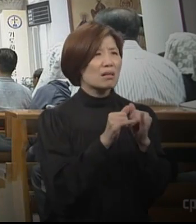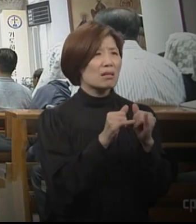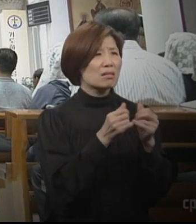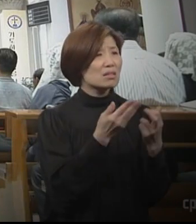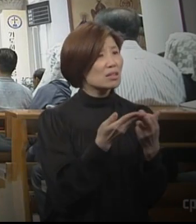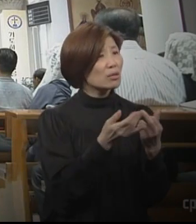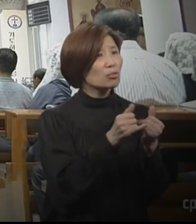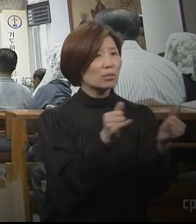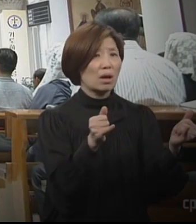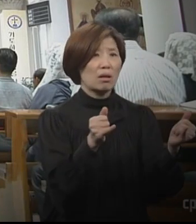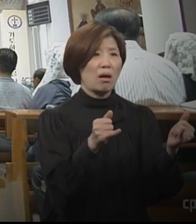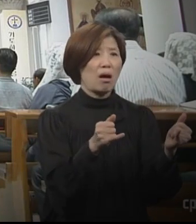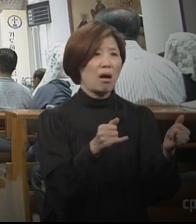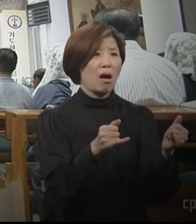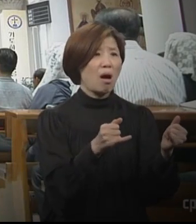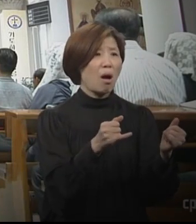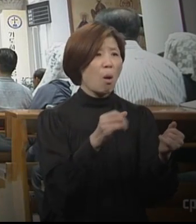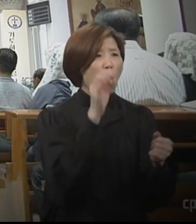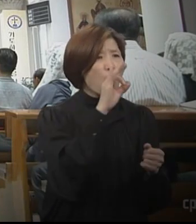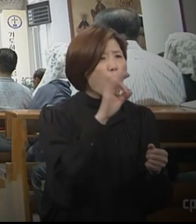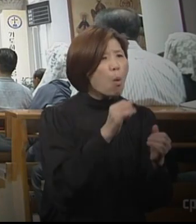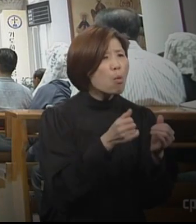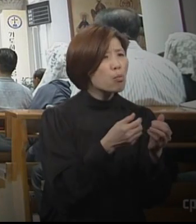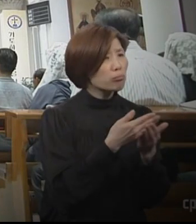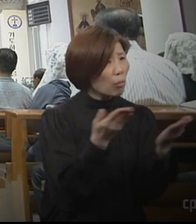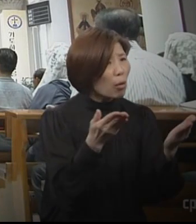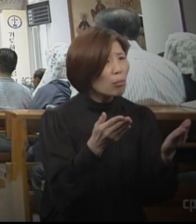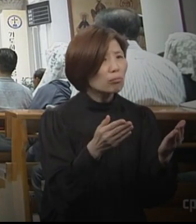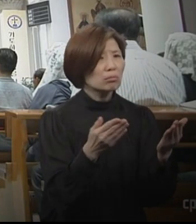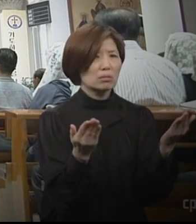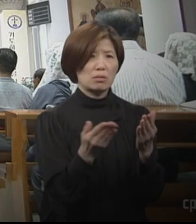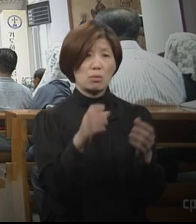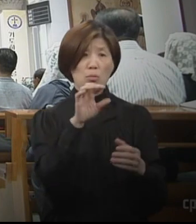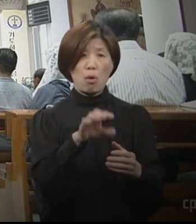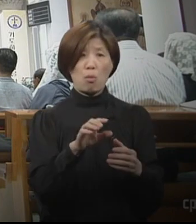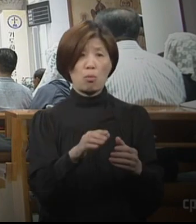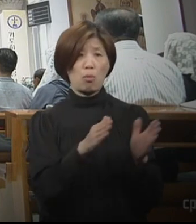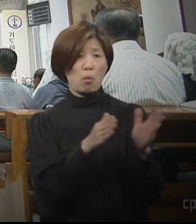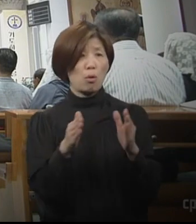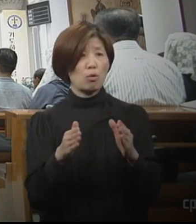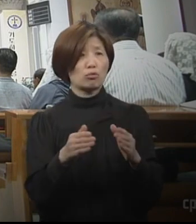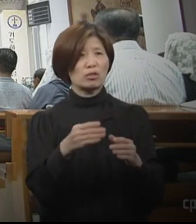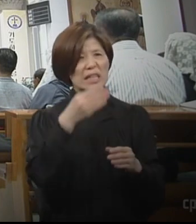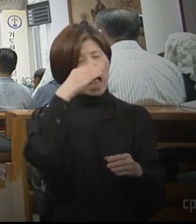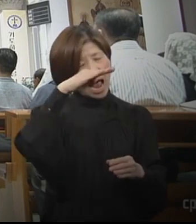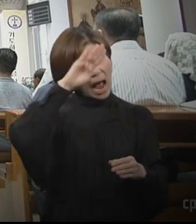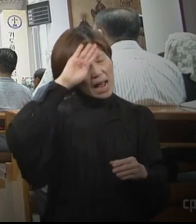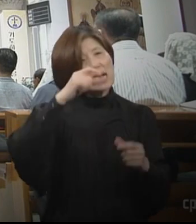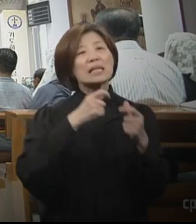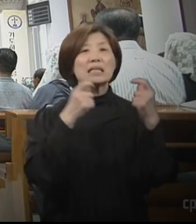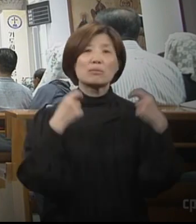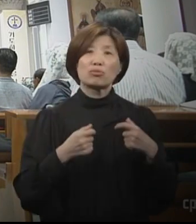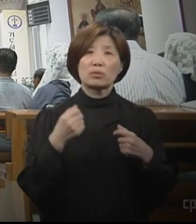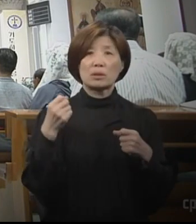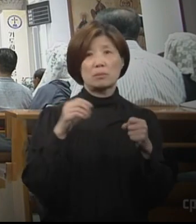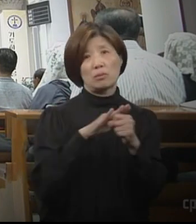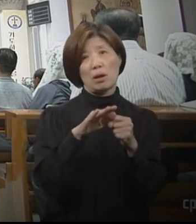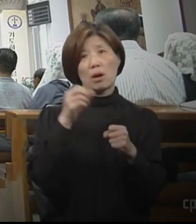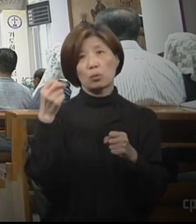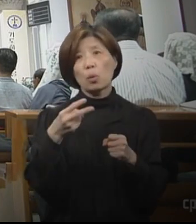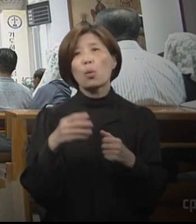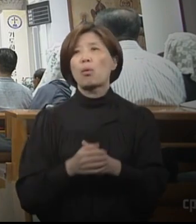우리들에게 돼지를 나눠주고 일자리를 만들어주셨던 맥그린치 신부님의 사랑과